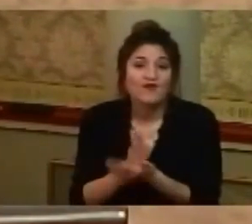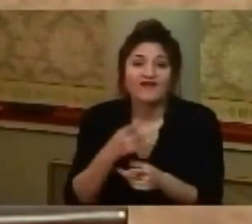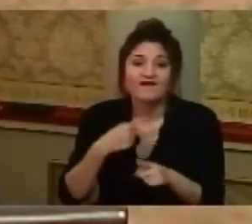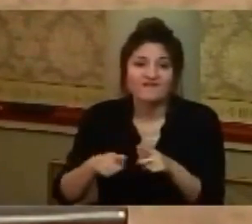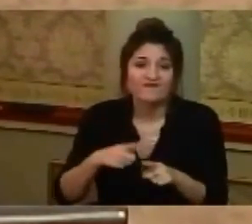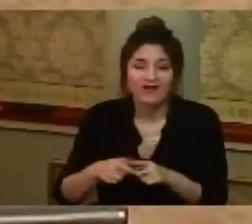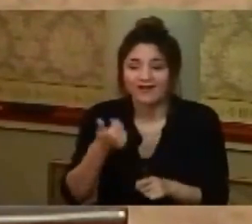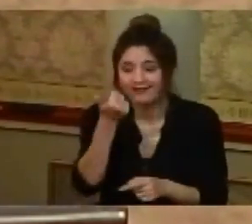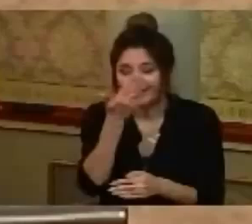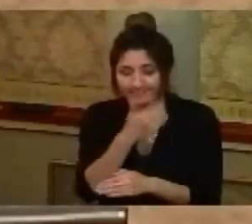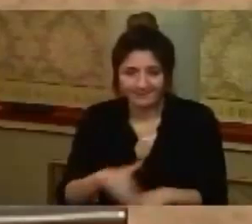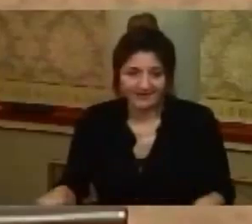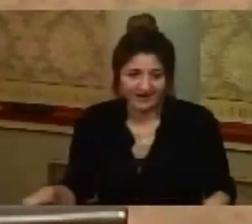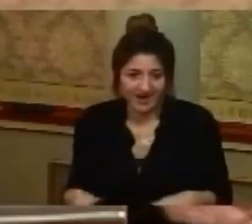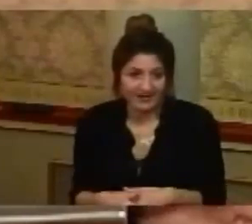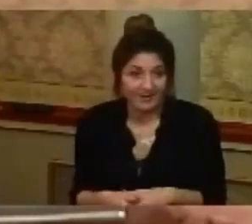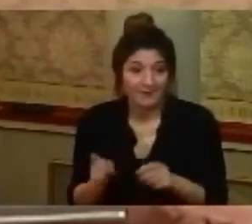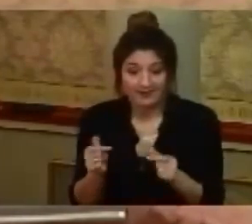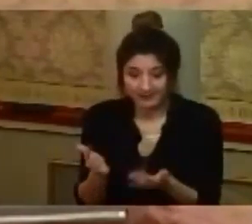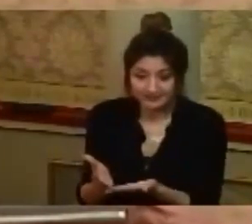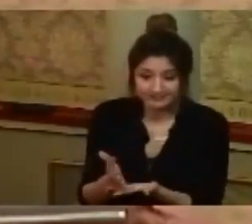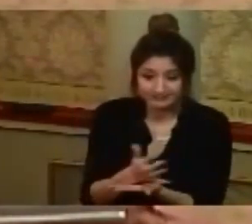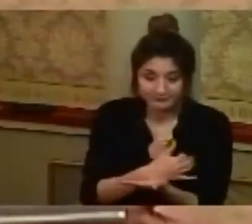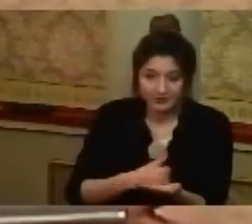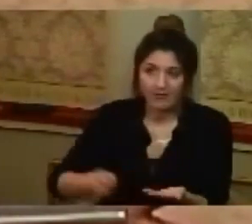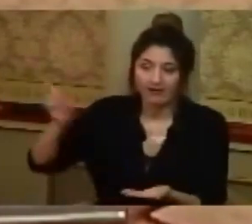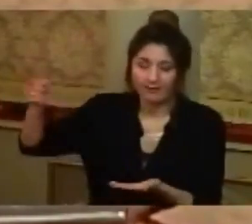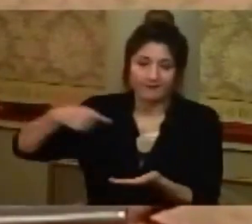milijarda. A mi tamo skupimo, onda nam uzmu.